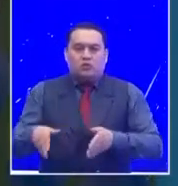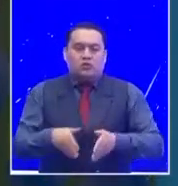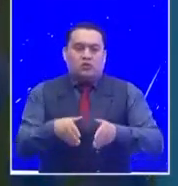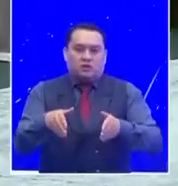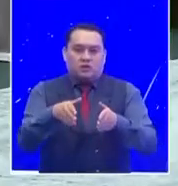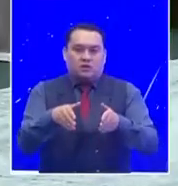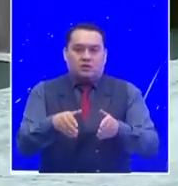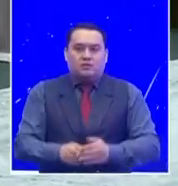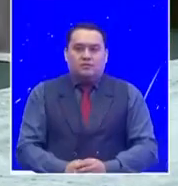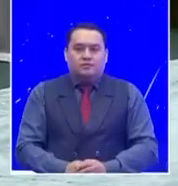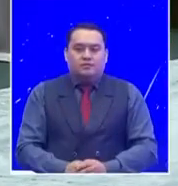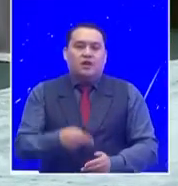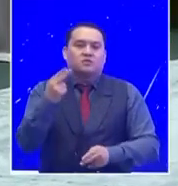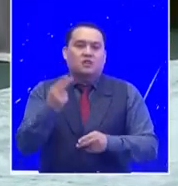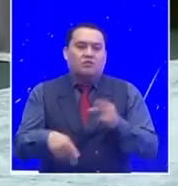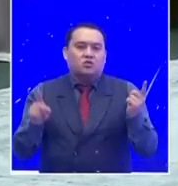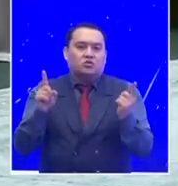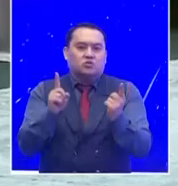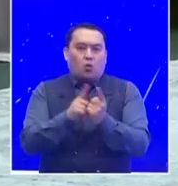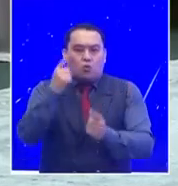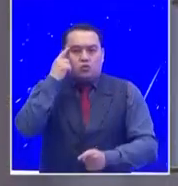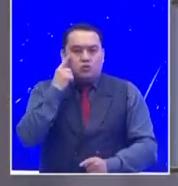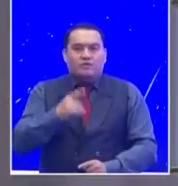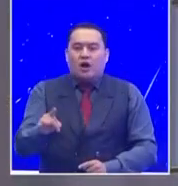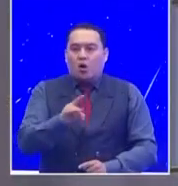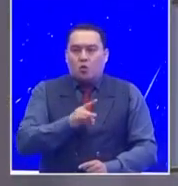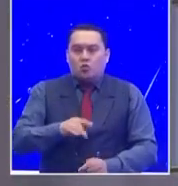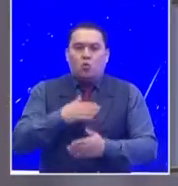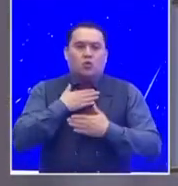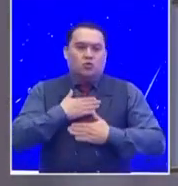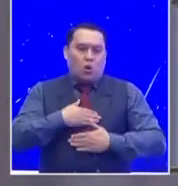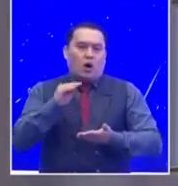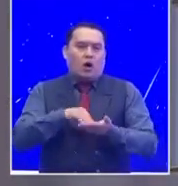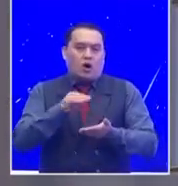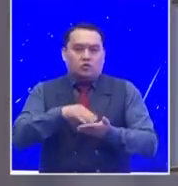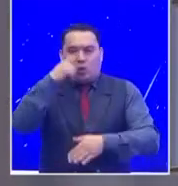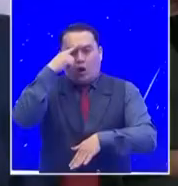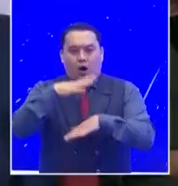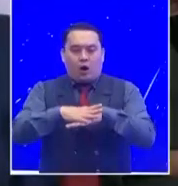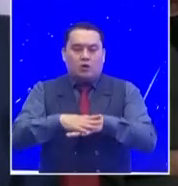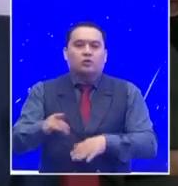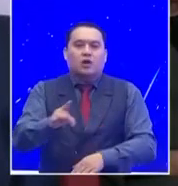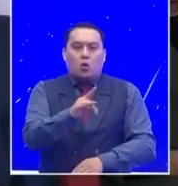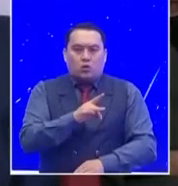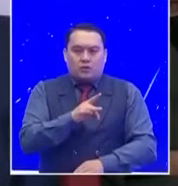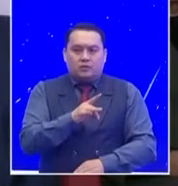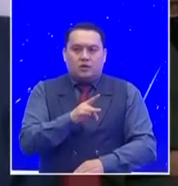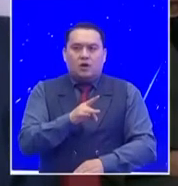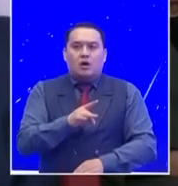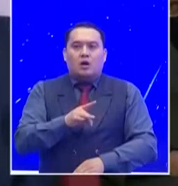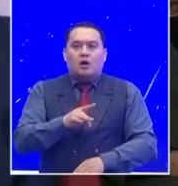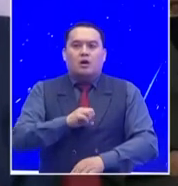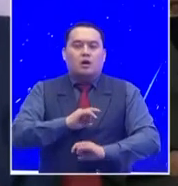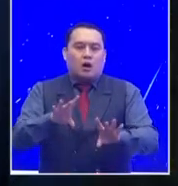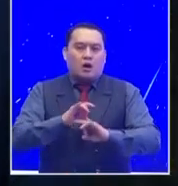тенге. В завершении встречи жители Коксулского района дали удовлетворительную оценку работы главы района. В свою очередь